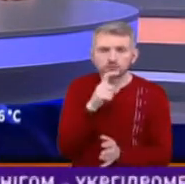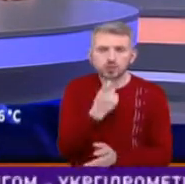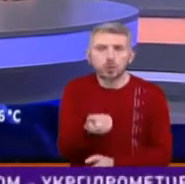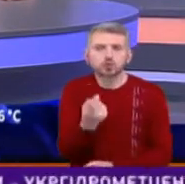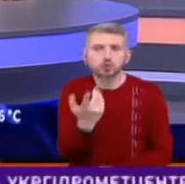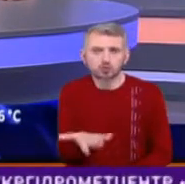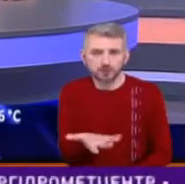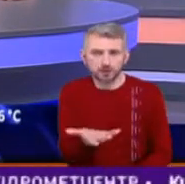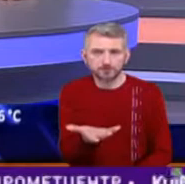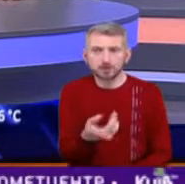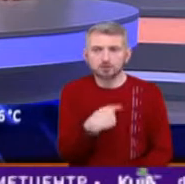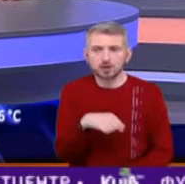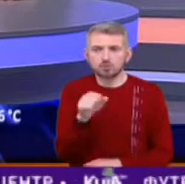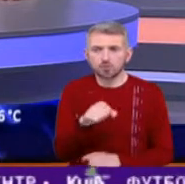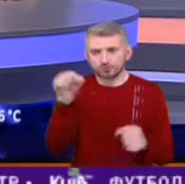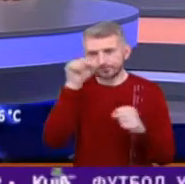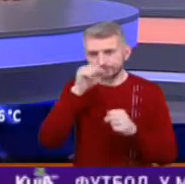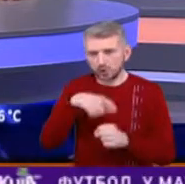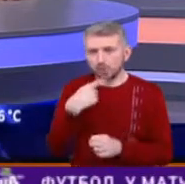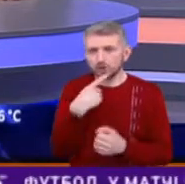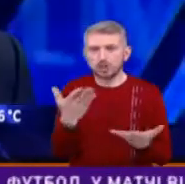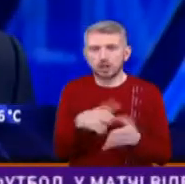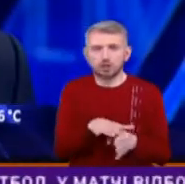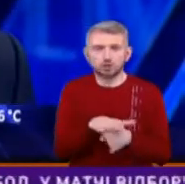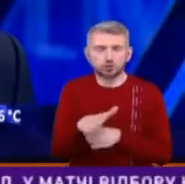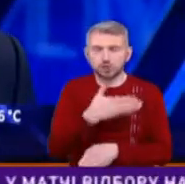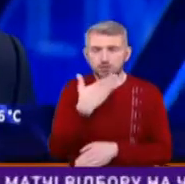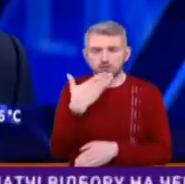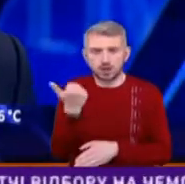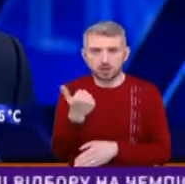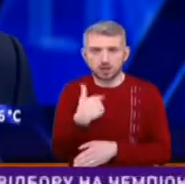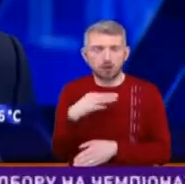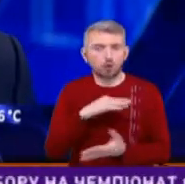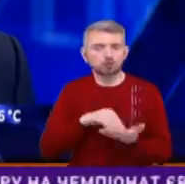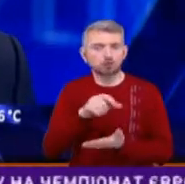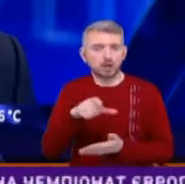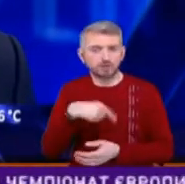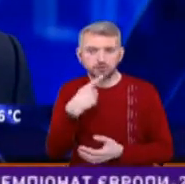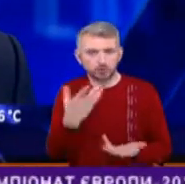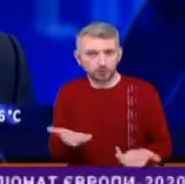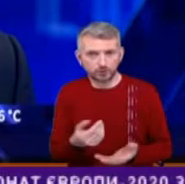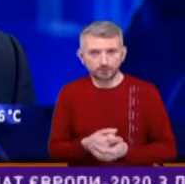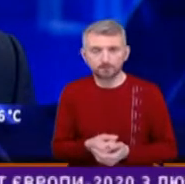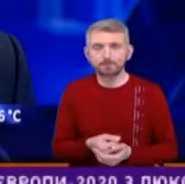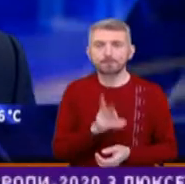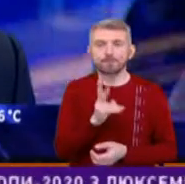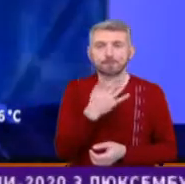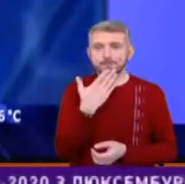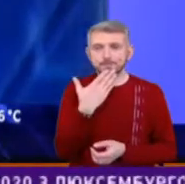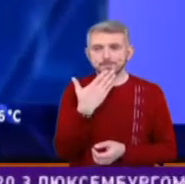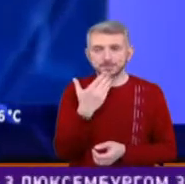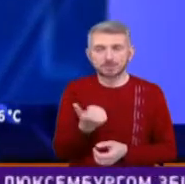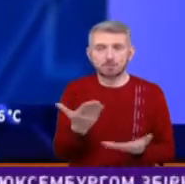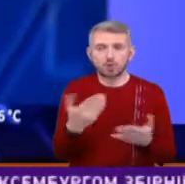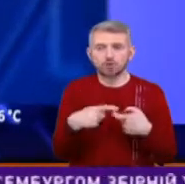виникло, ми можемо тут якусь нісенітницю говорити, яка абсолютно не має... Ну, я про журналістів говорю, які не мають